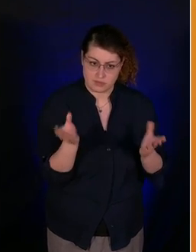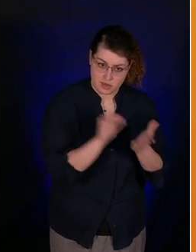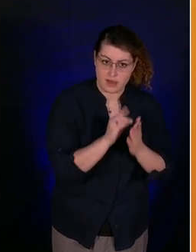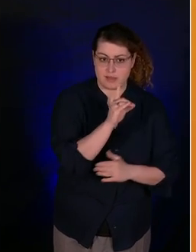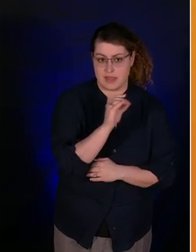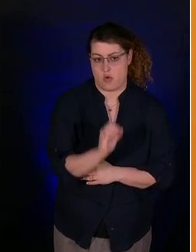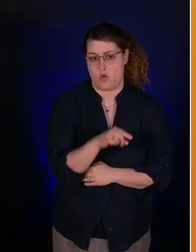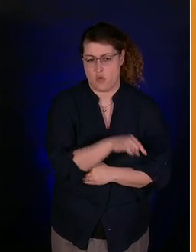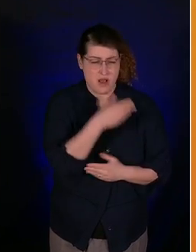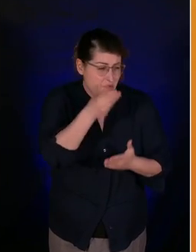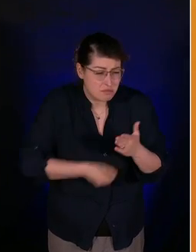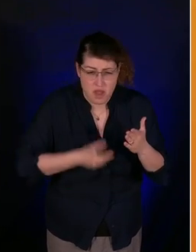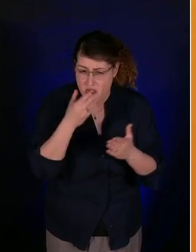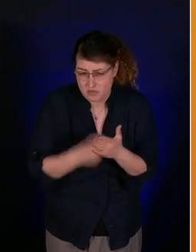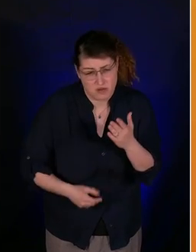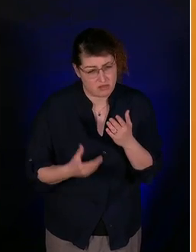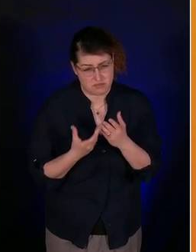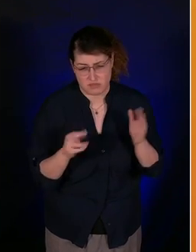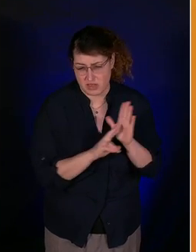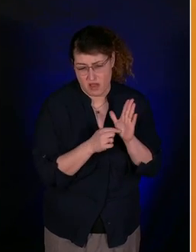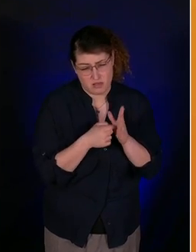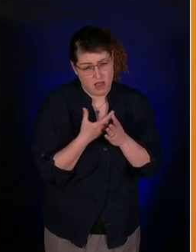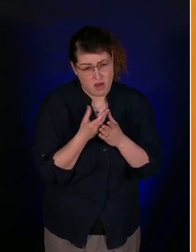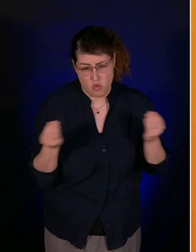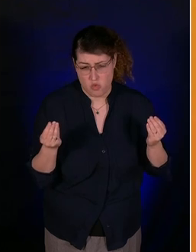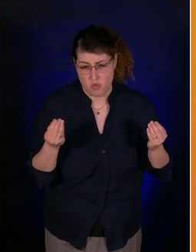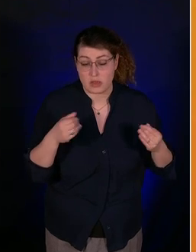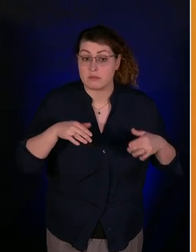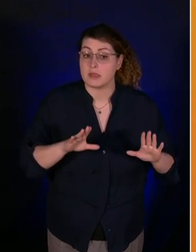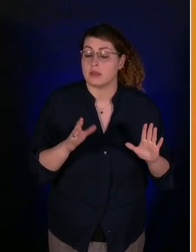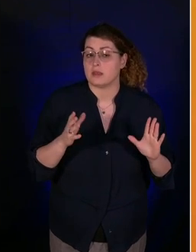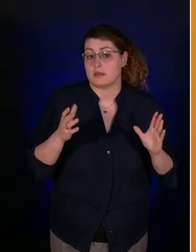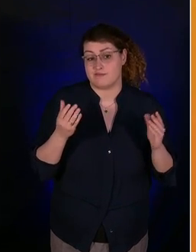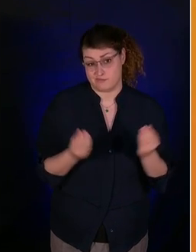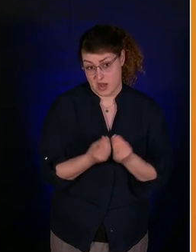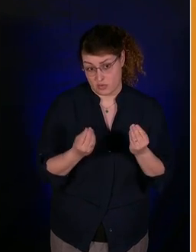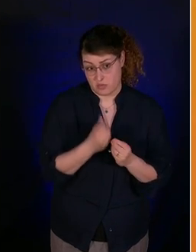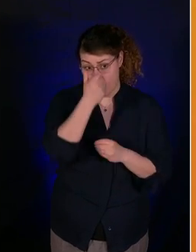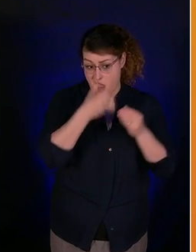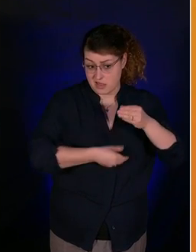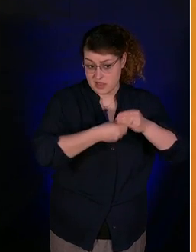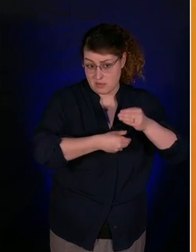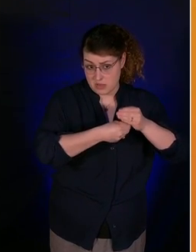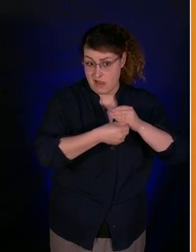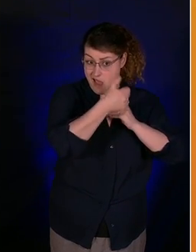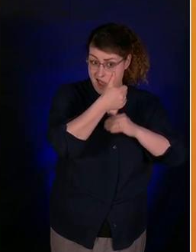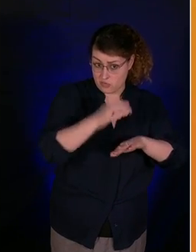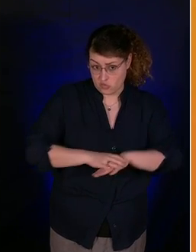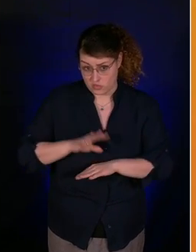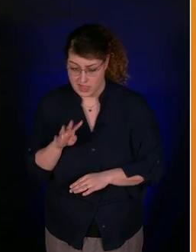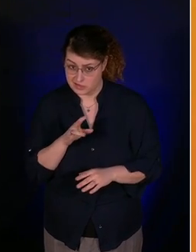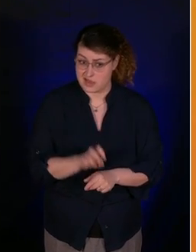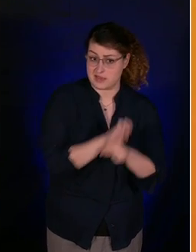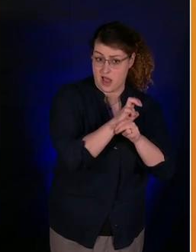qui manquait terriblement de telles références. Malheureusement, seul un amendement sur quatre a été retenu.